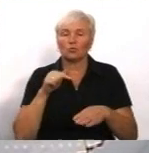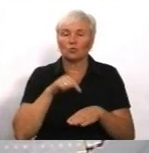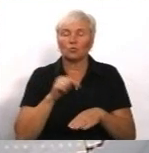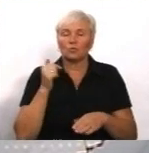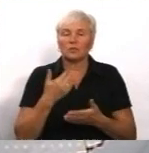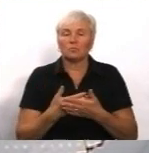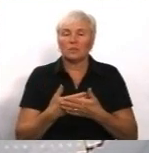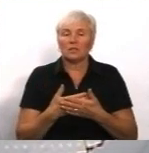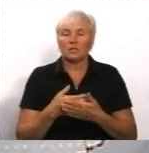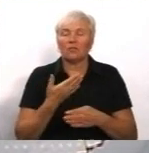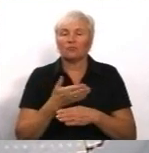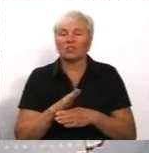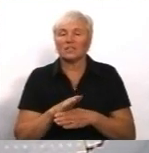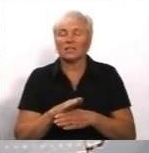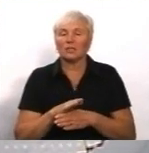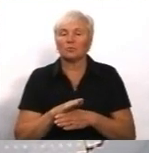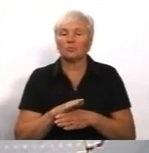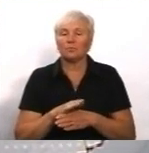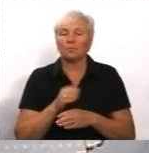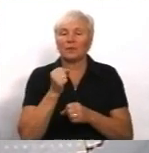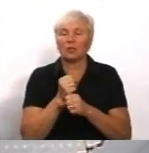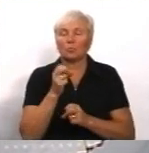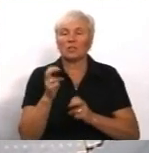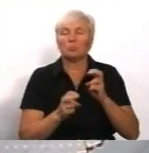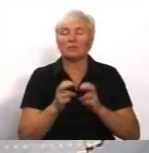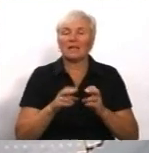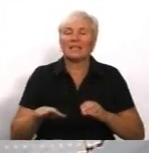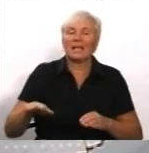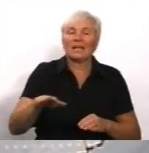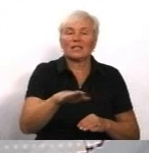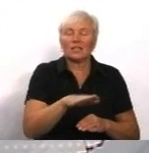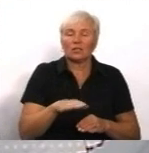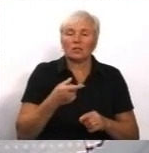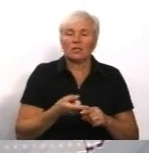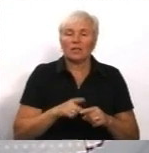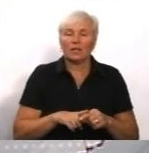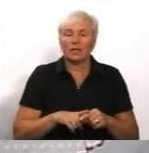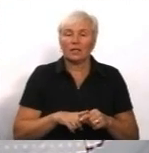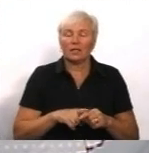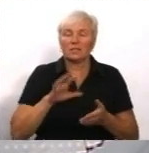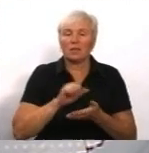в частині роботи підприємств на території, які займаються